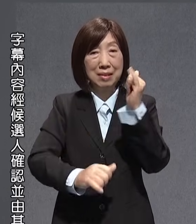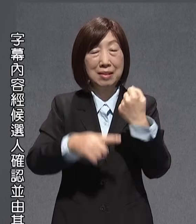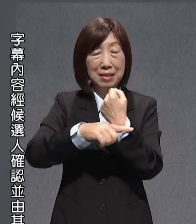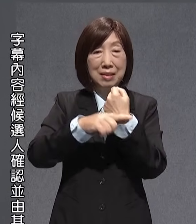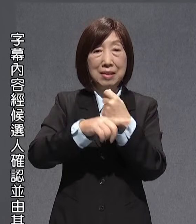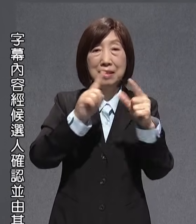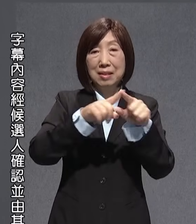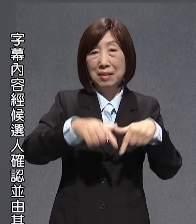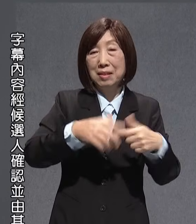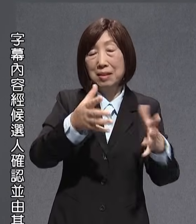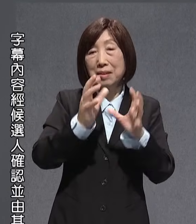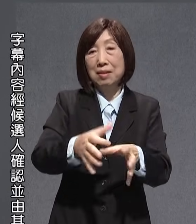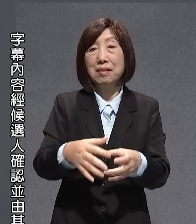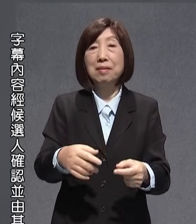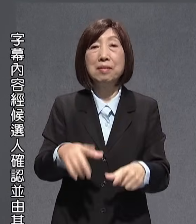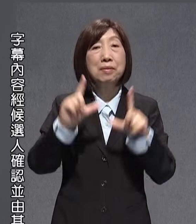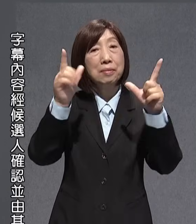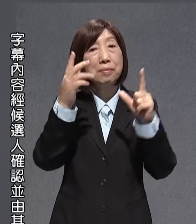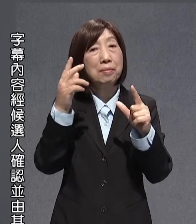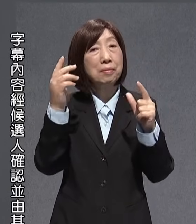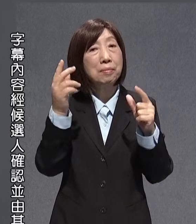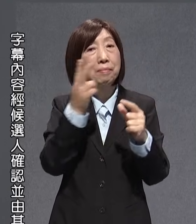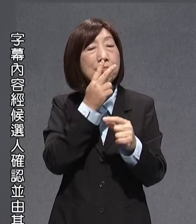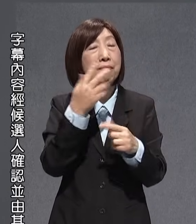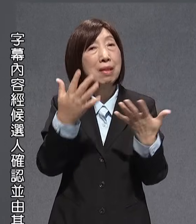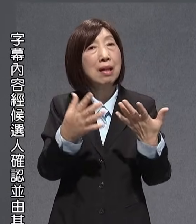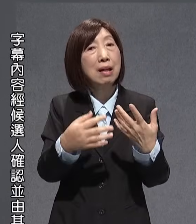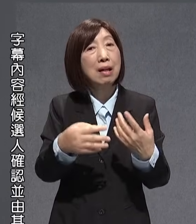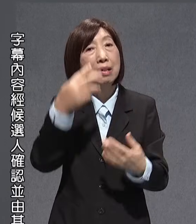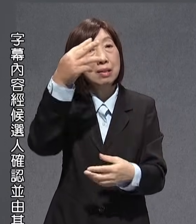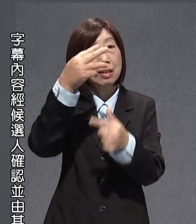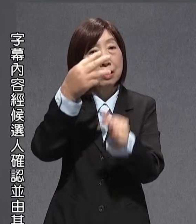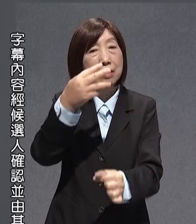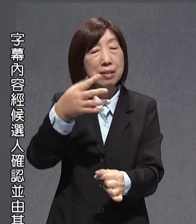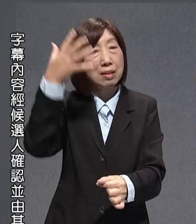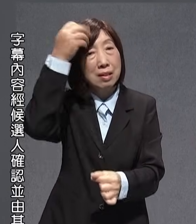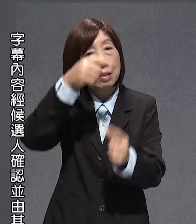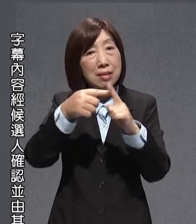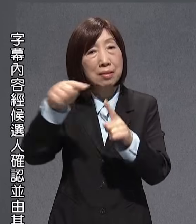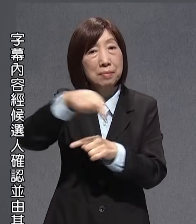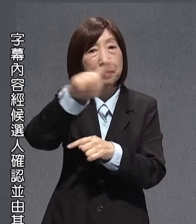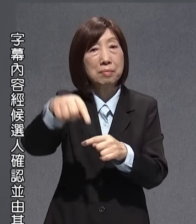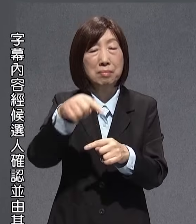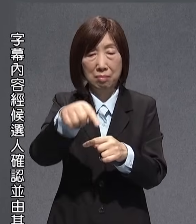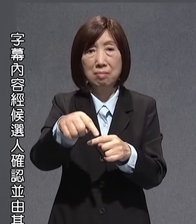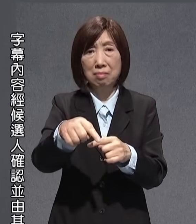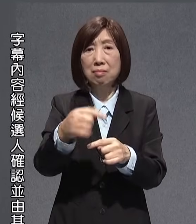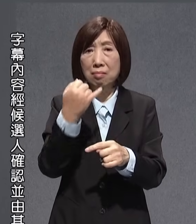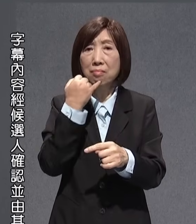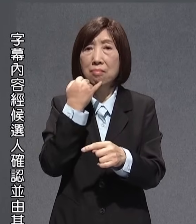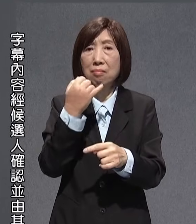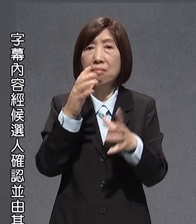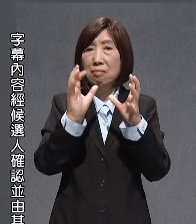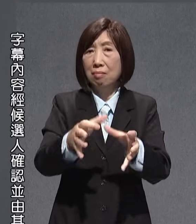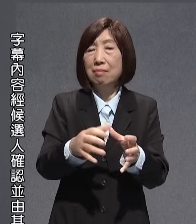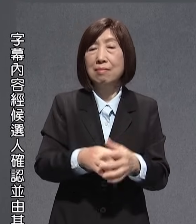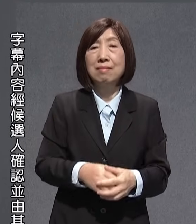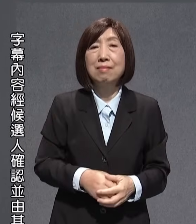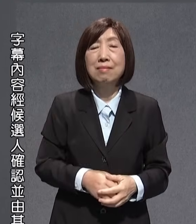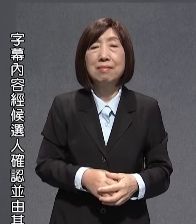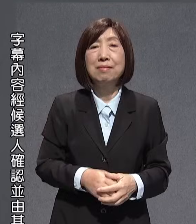业。在东亚地区大概有3亿的高龄人口，它是一个很大的市场。因此我们可以比